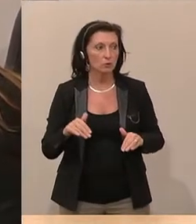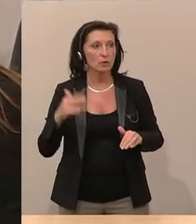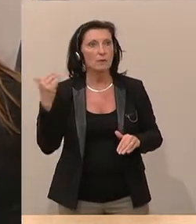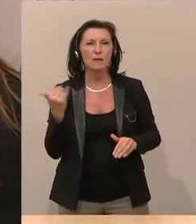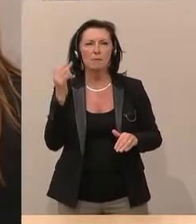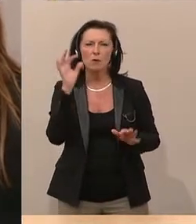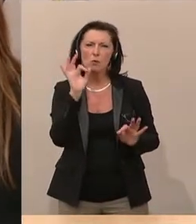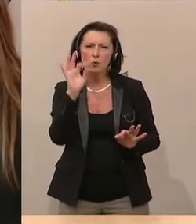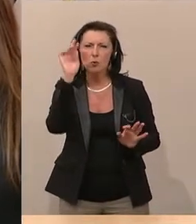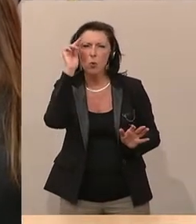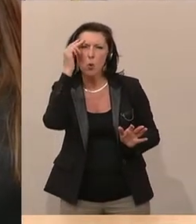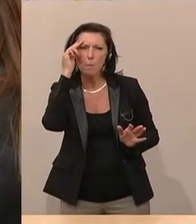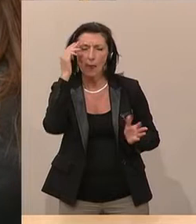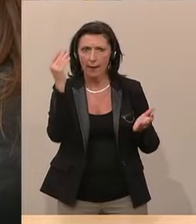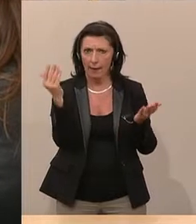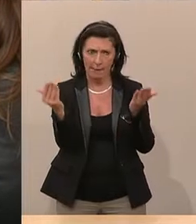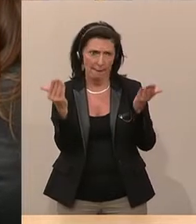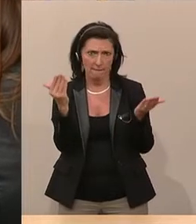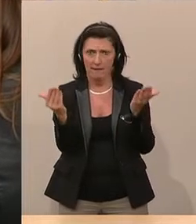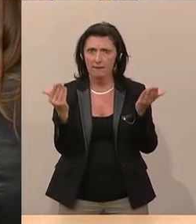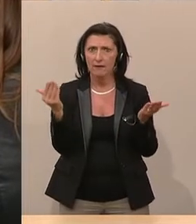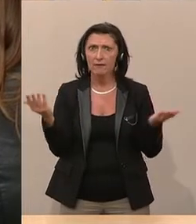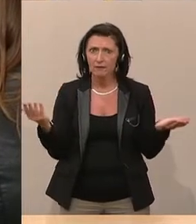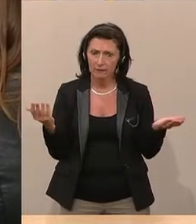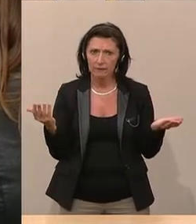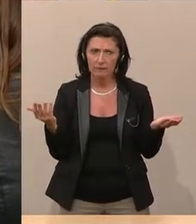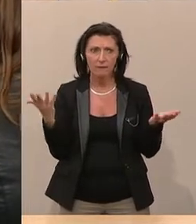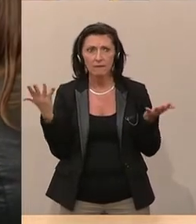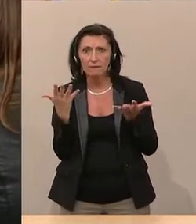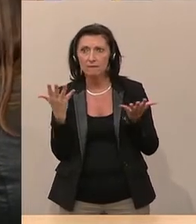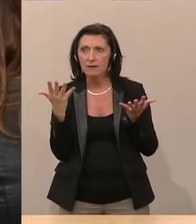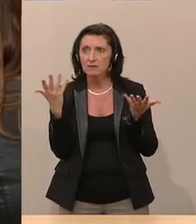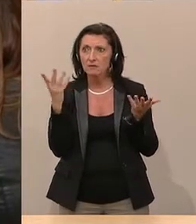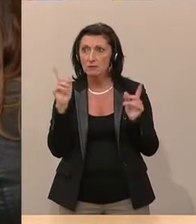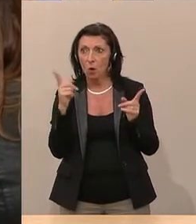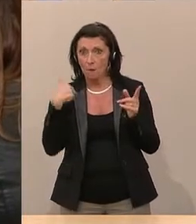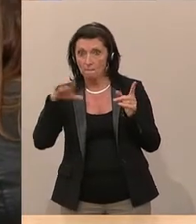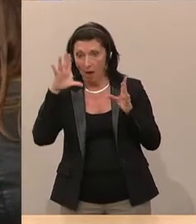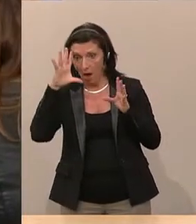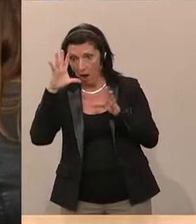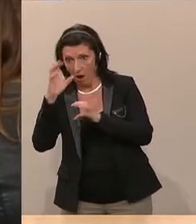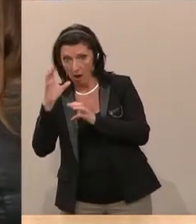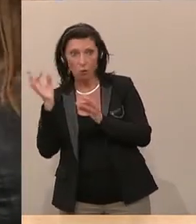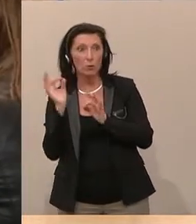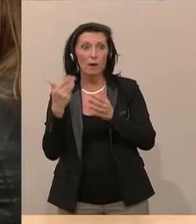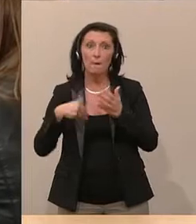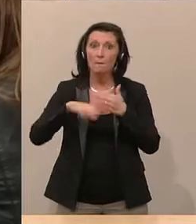abwägen, Güter abwägen, wo müssen wir einen Fokus hinsetzen? Und was wären die